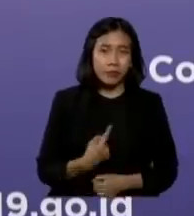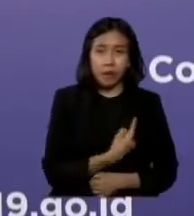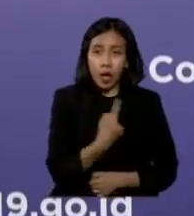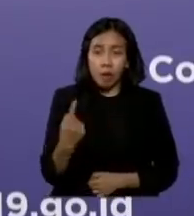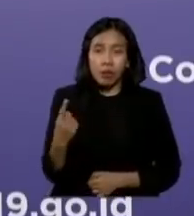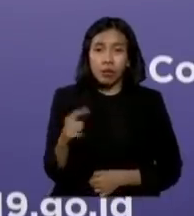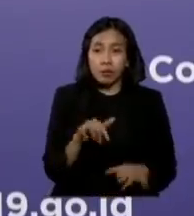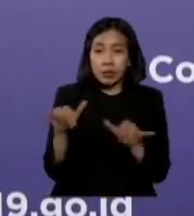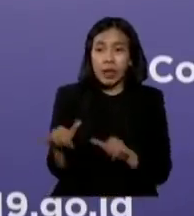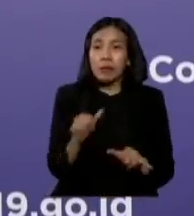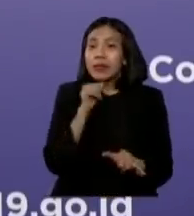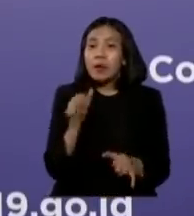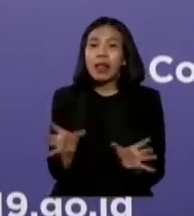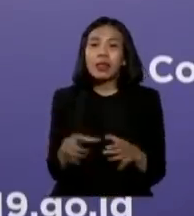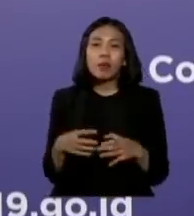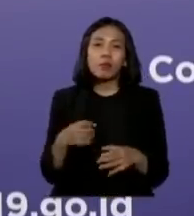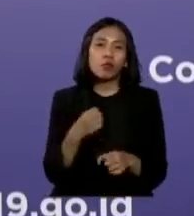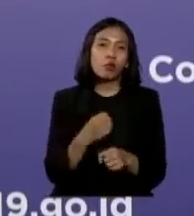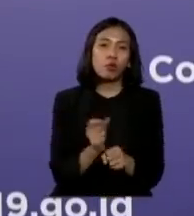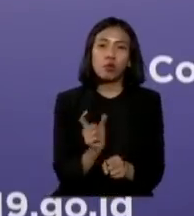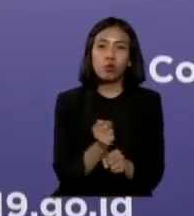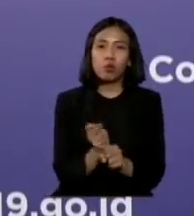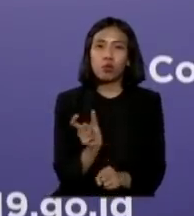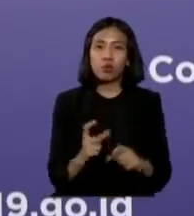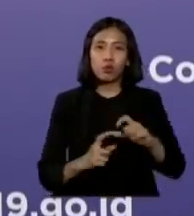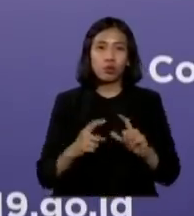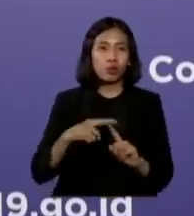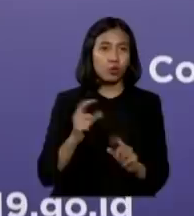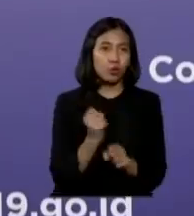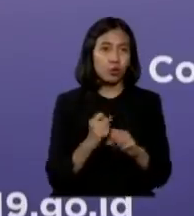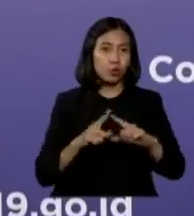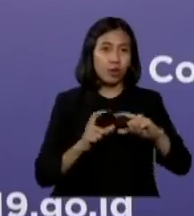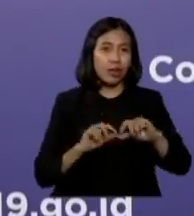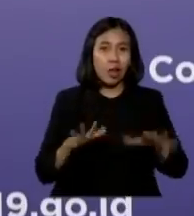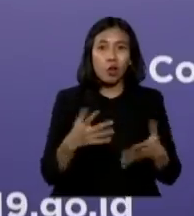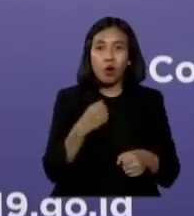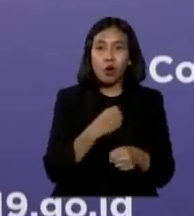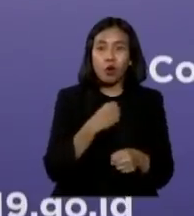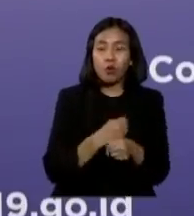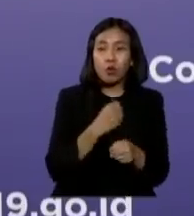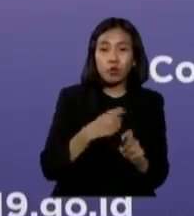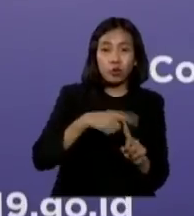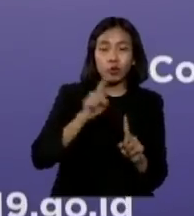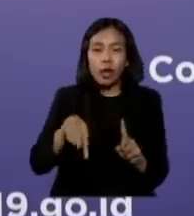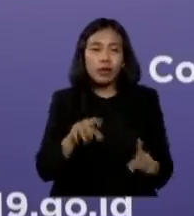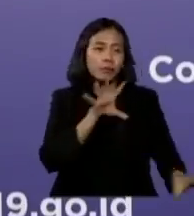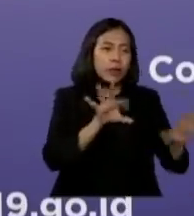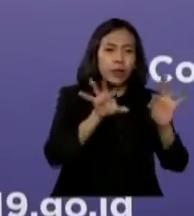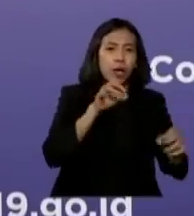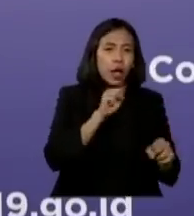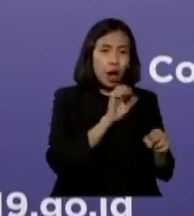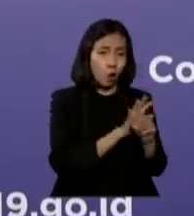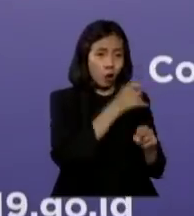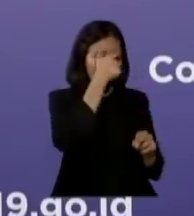akan melakukan bersama gugus tugas daerah tentunya akan melakukan upaya pressing penelusuran kontak dari kasus